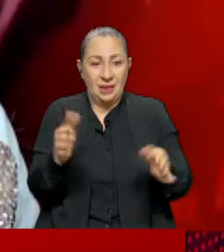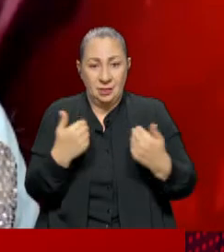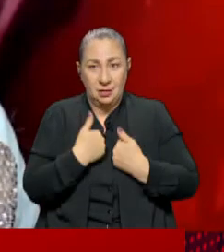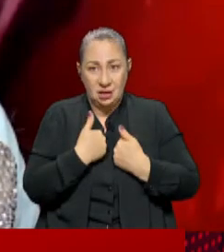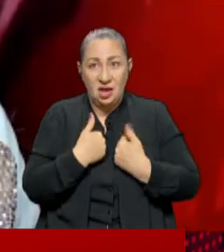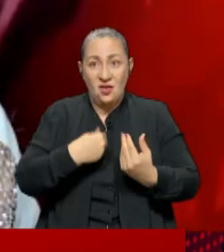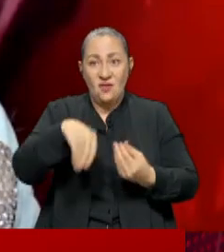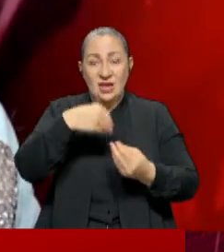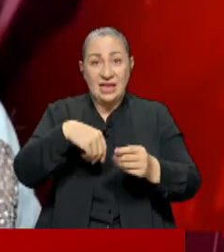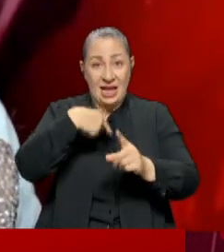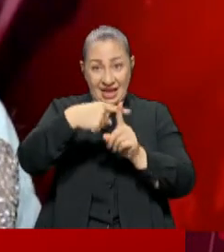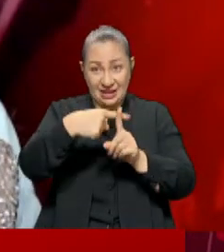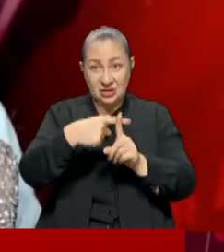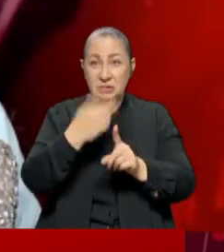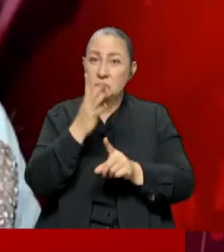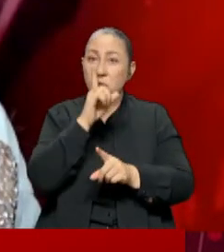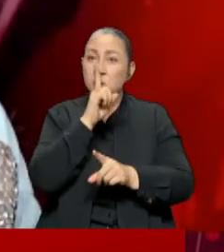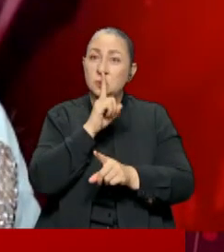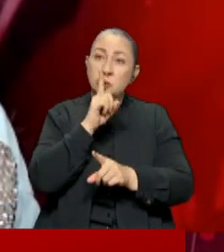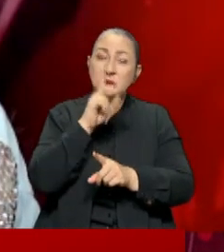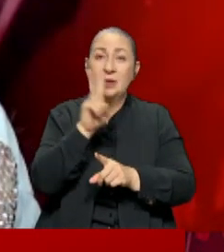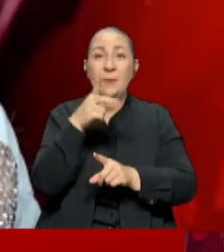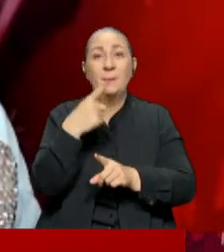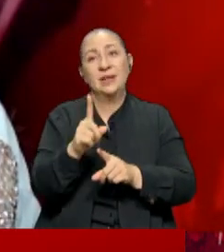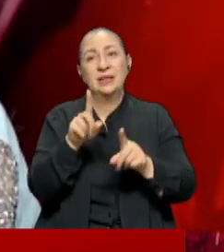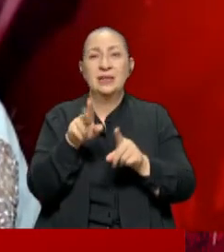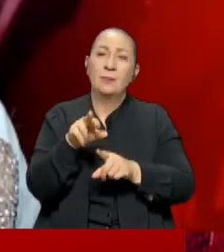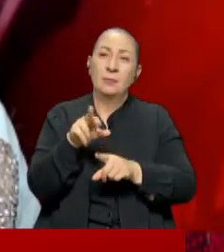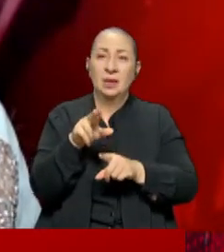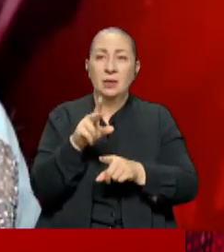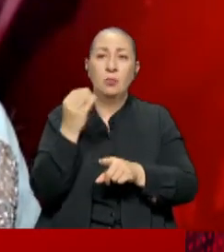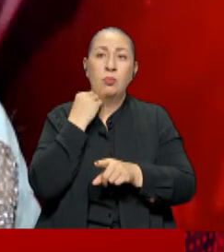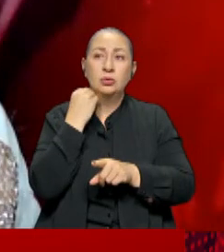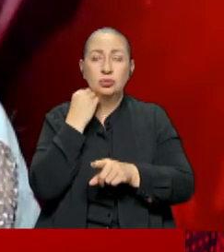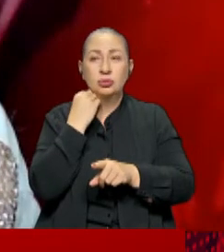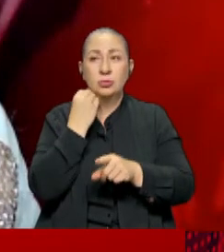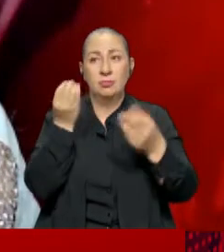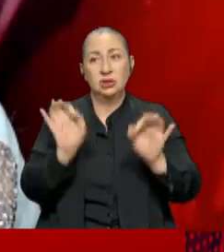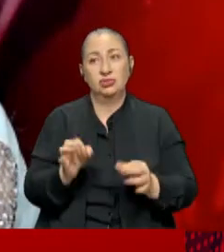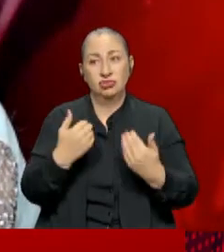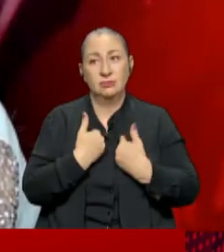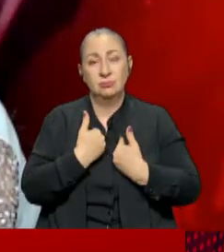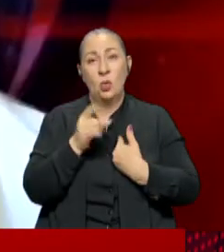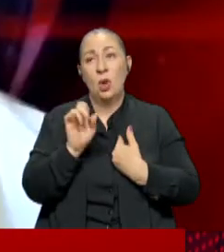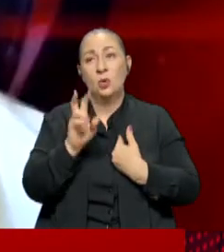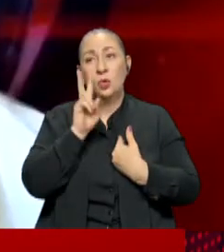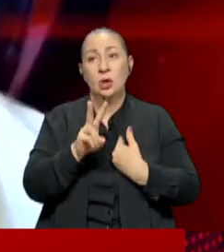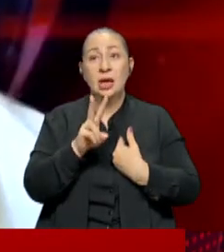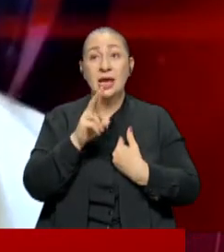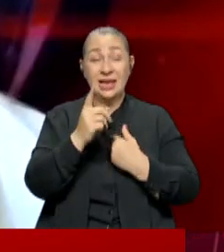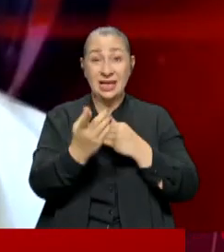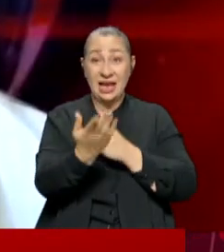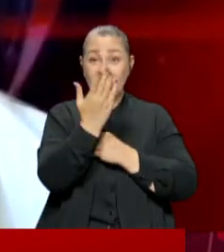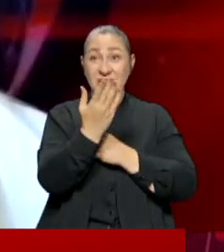hani faizleri de eklersek herhalde 100-120 bin civarında bir borçla başlayacağız, öyle görünüyor.